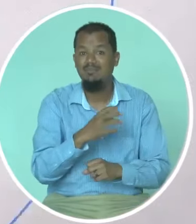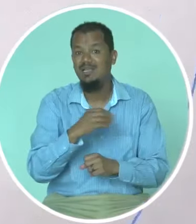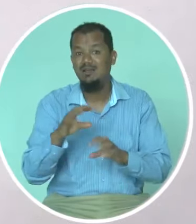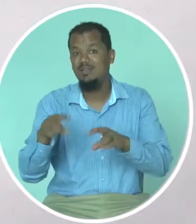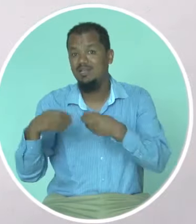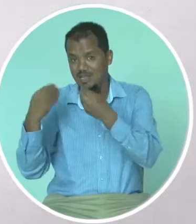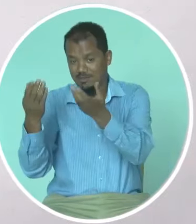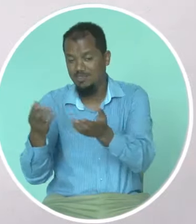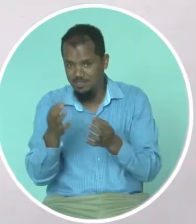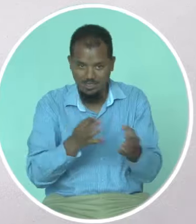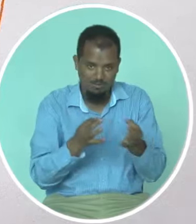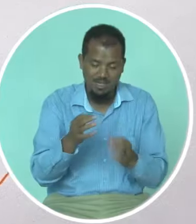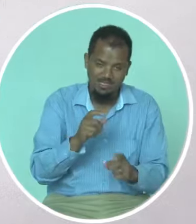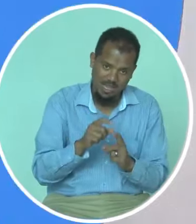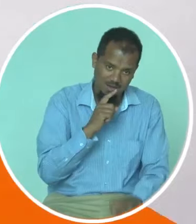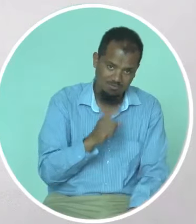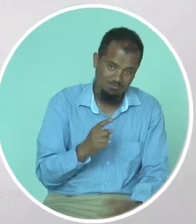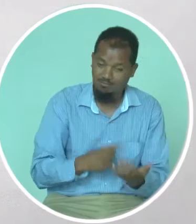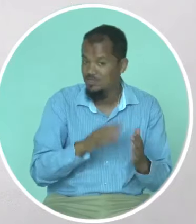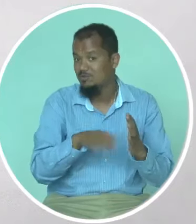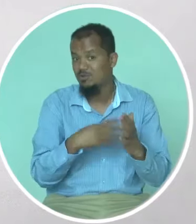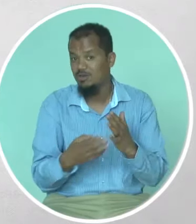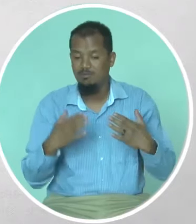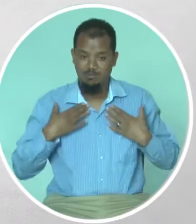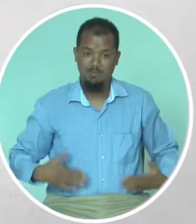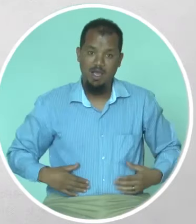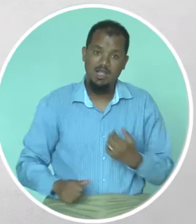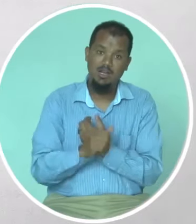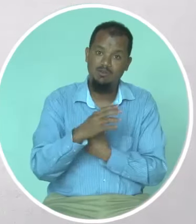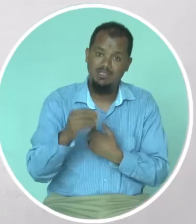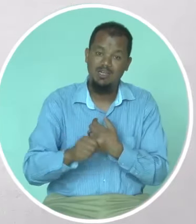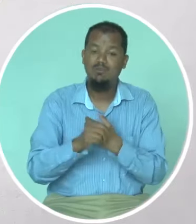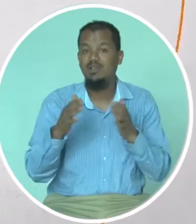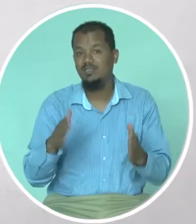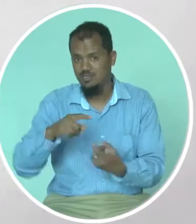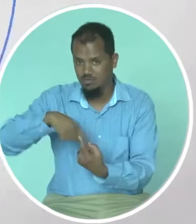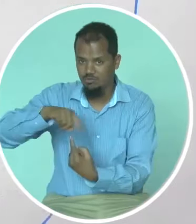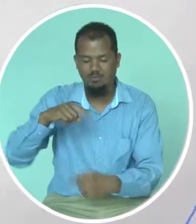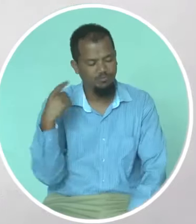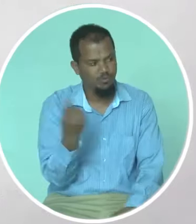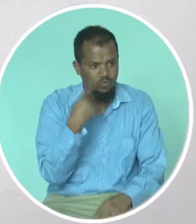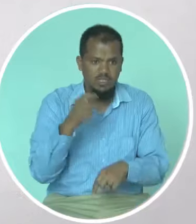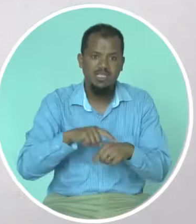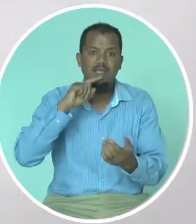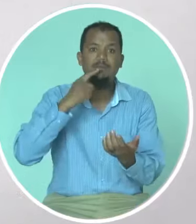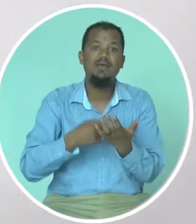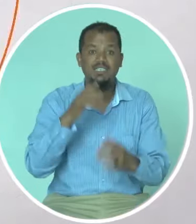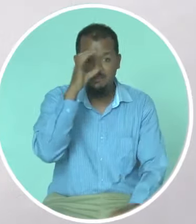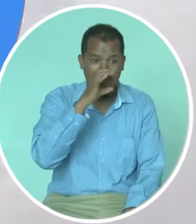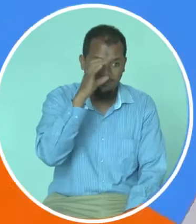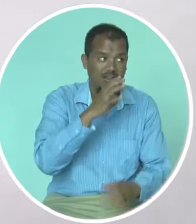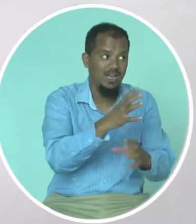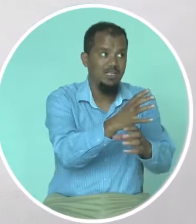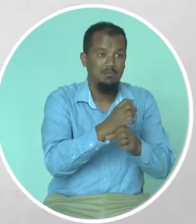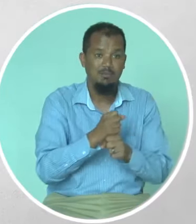ማፈላለግ መቀበልና መስጠትን የሚገልጽ ቃል ነው። በዚህ ፕሮግራምም በአካል ጉዳትና ጉዳተኝነት ዙሪያ ሁልጊዜ